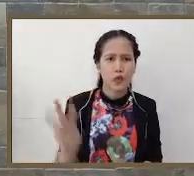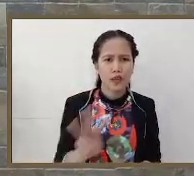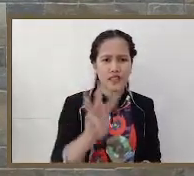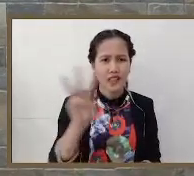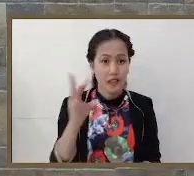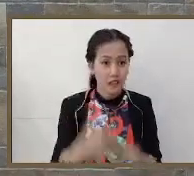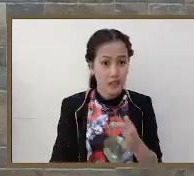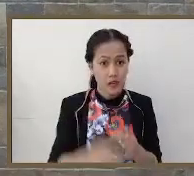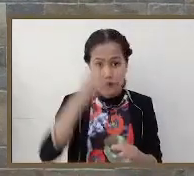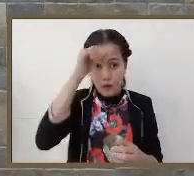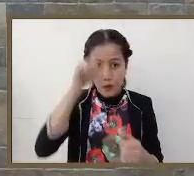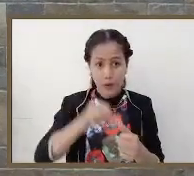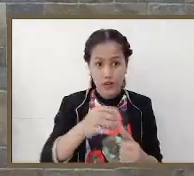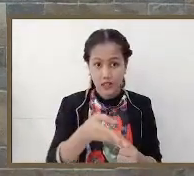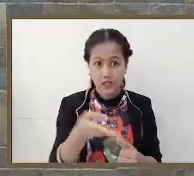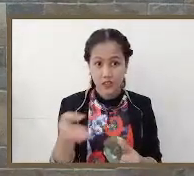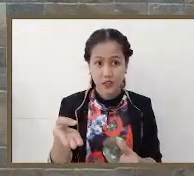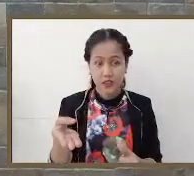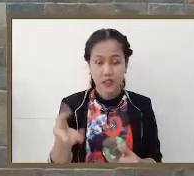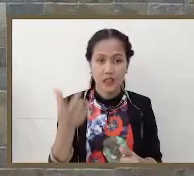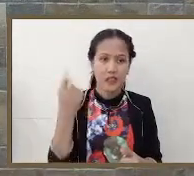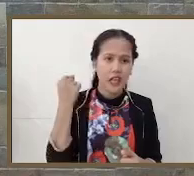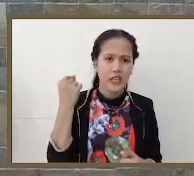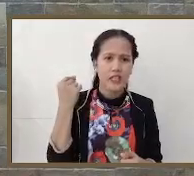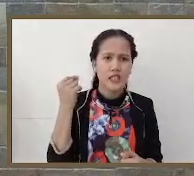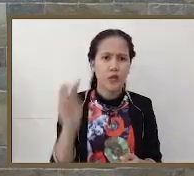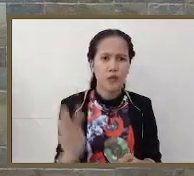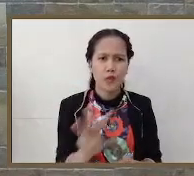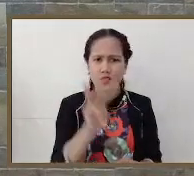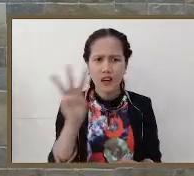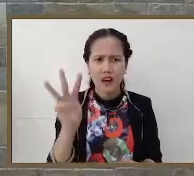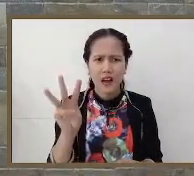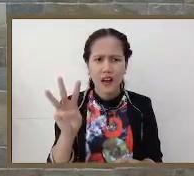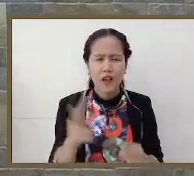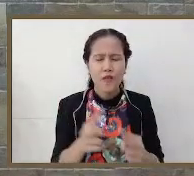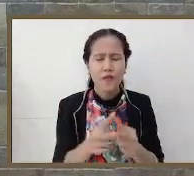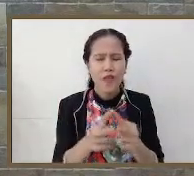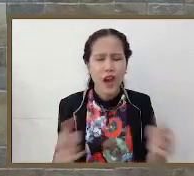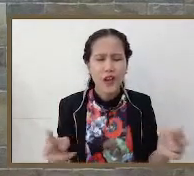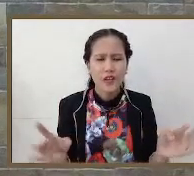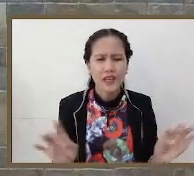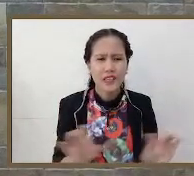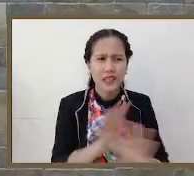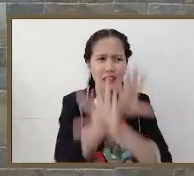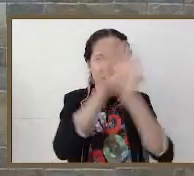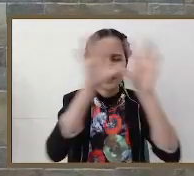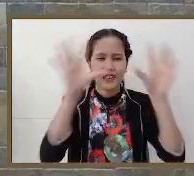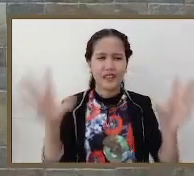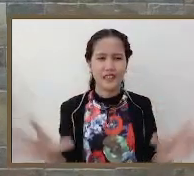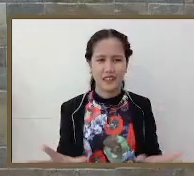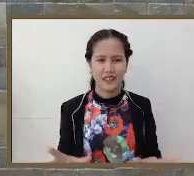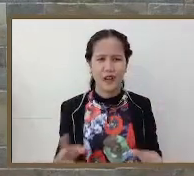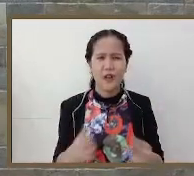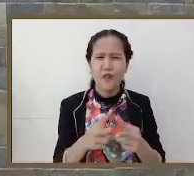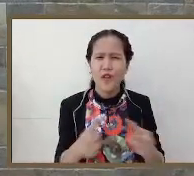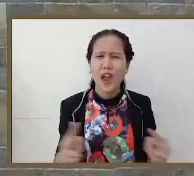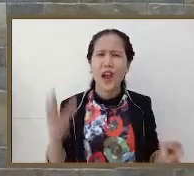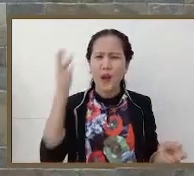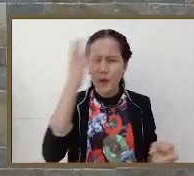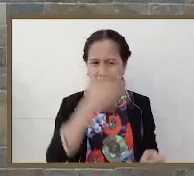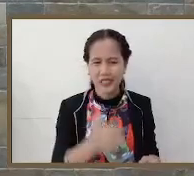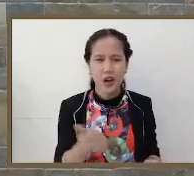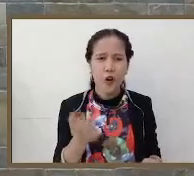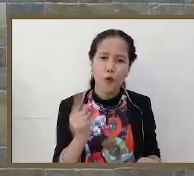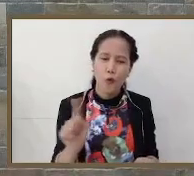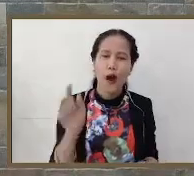mensahe ng ating mahal na pastor, last Wednesday, crystal clear, mga kapatid. Napakaganda na sinasabi po doon. Ngayon,